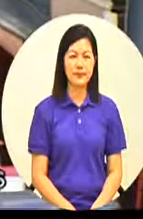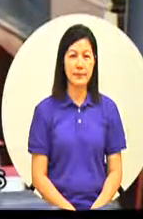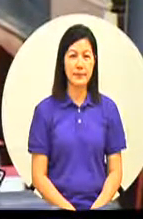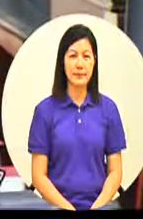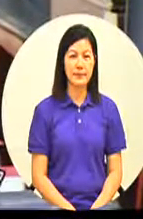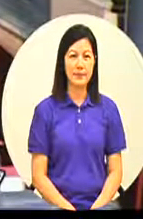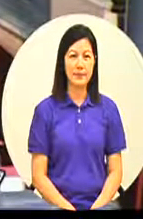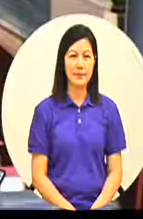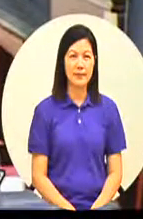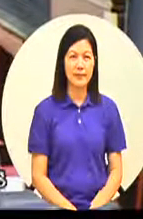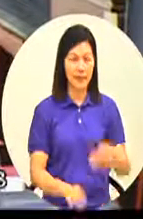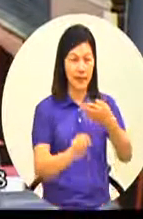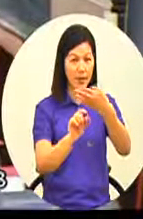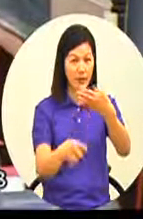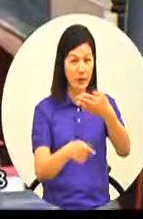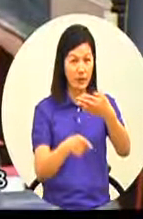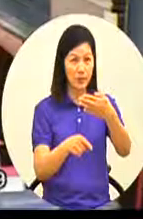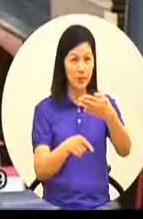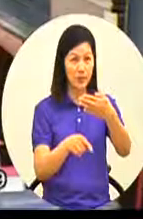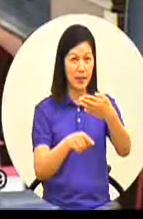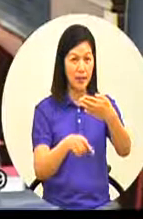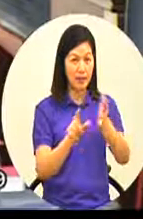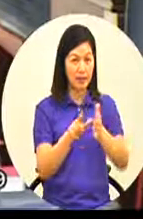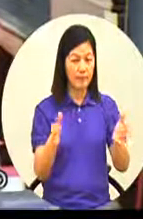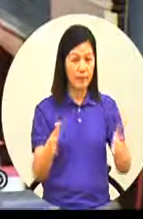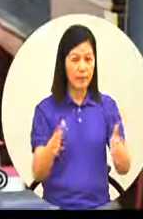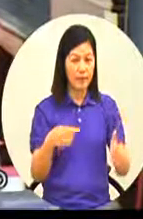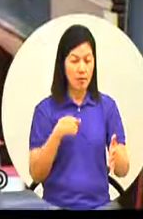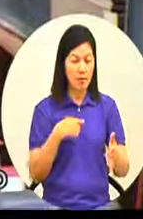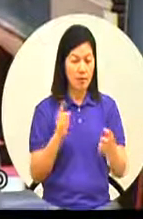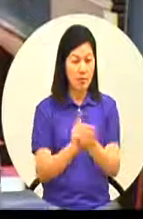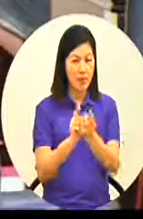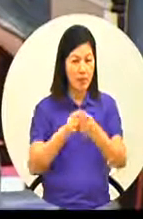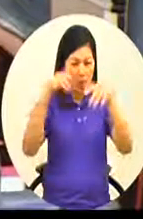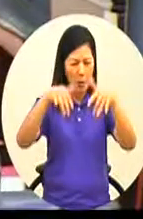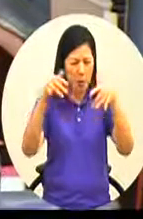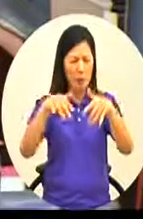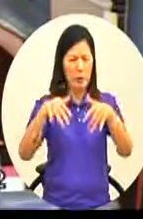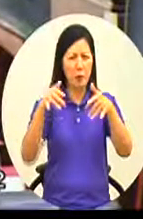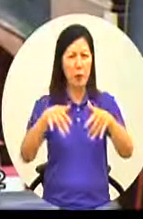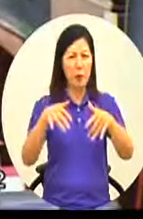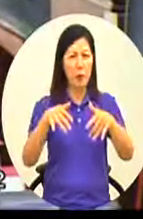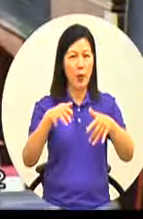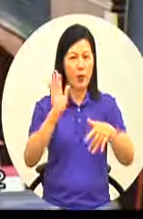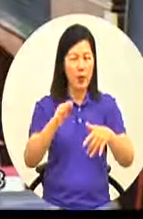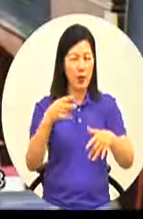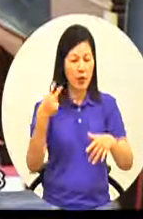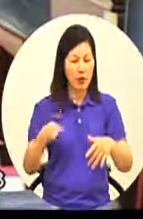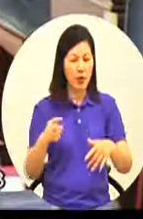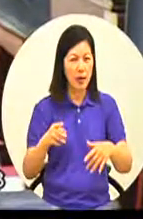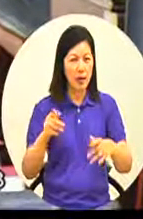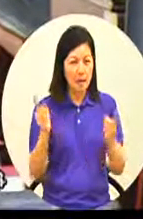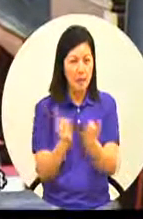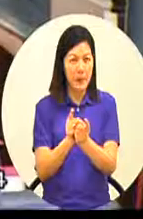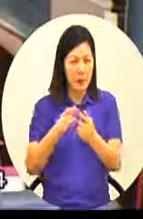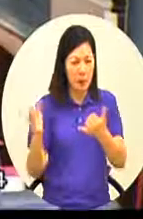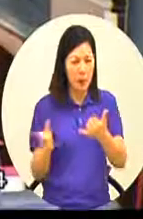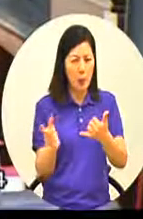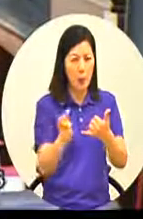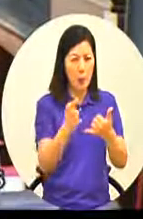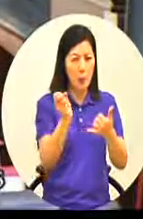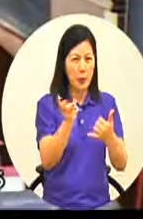在9月份哈，我们曾经碰到豪雨，我们也曾经碰到好几个台风